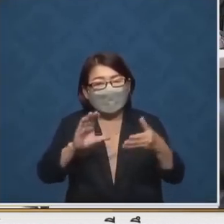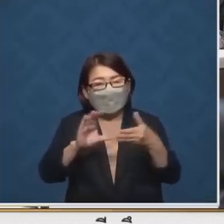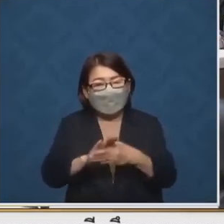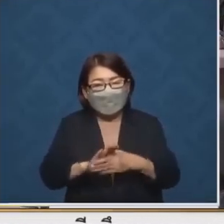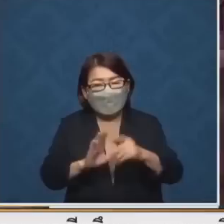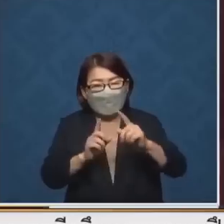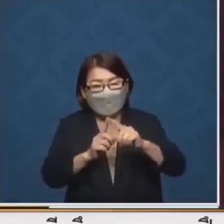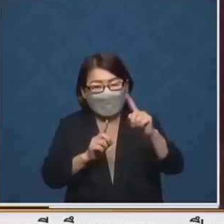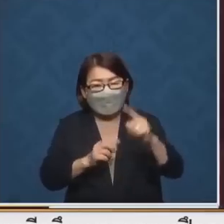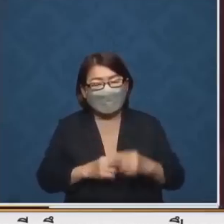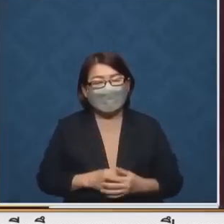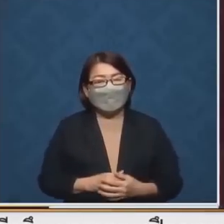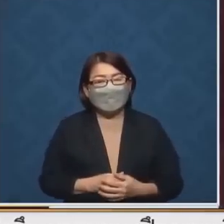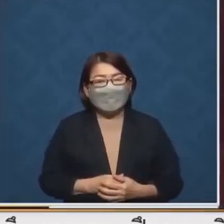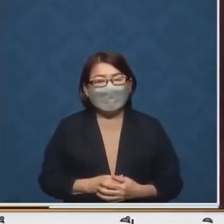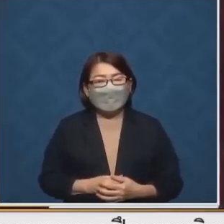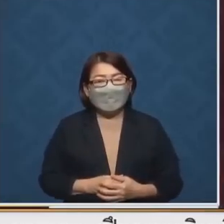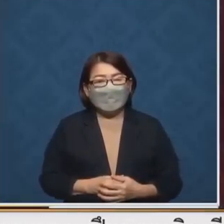นแกครับ